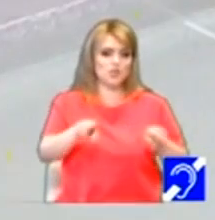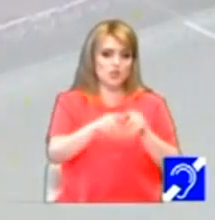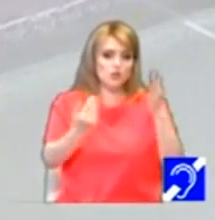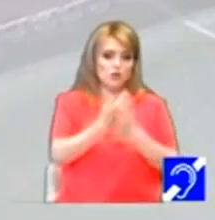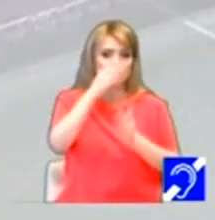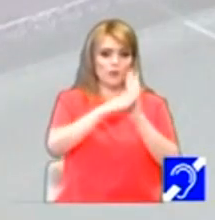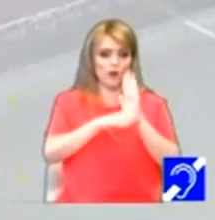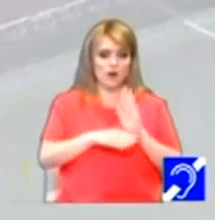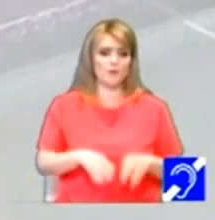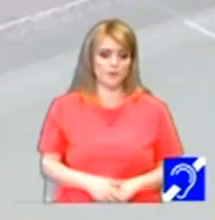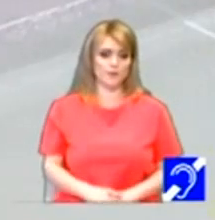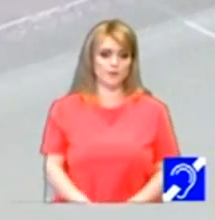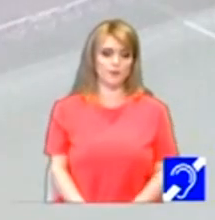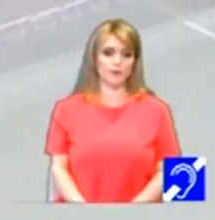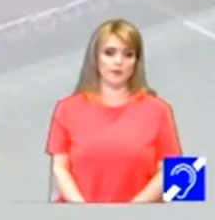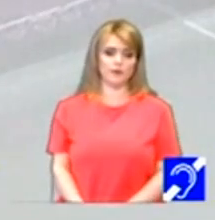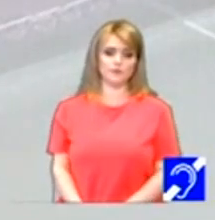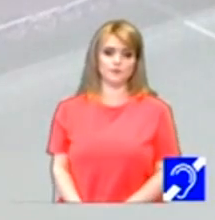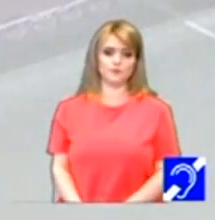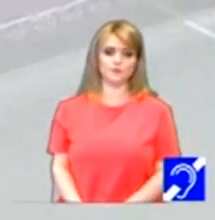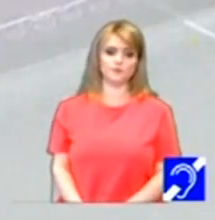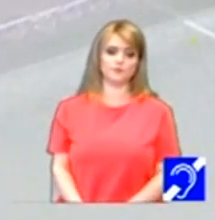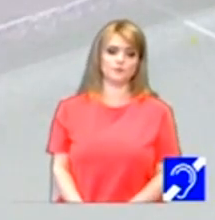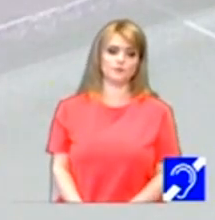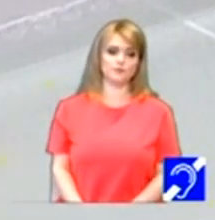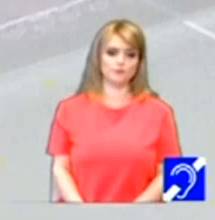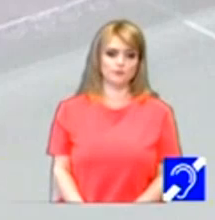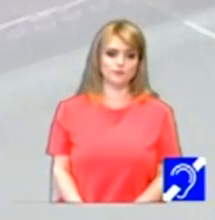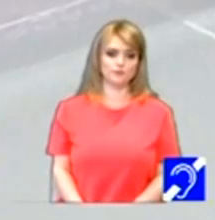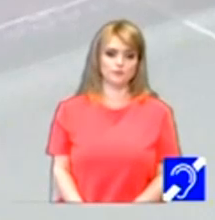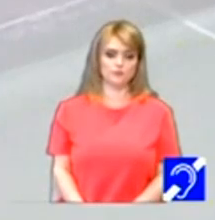de persoane, repartizate pe raioane și municipii.